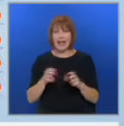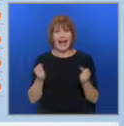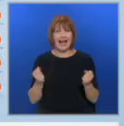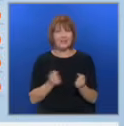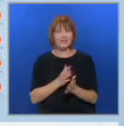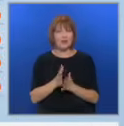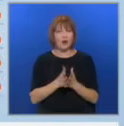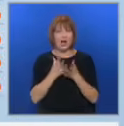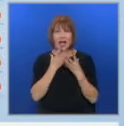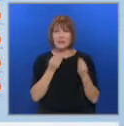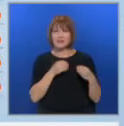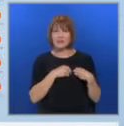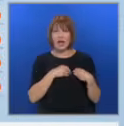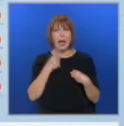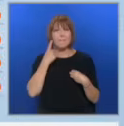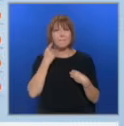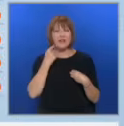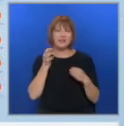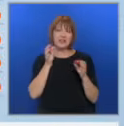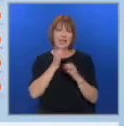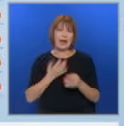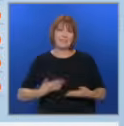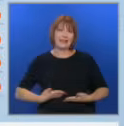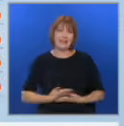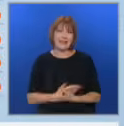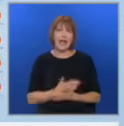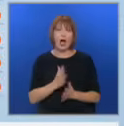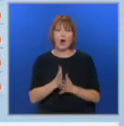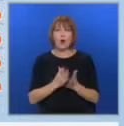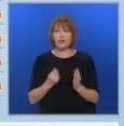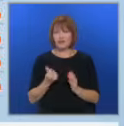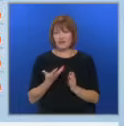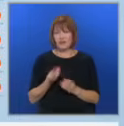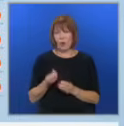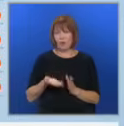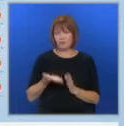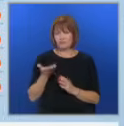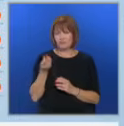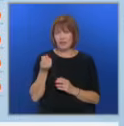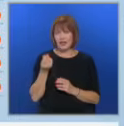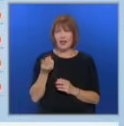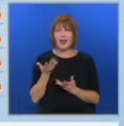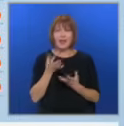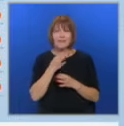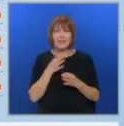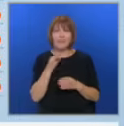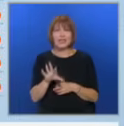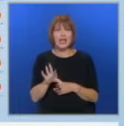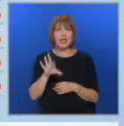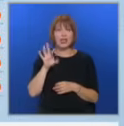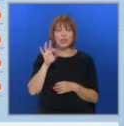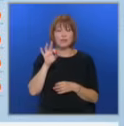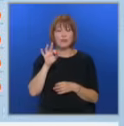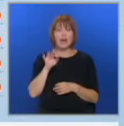хора липсва доверието, а при младите липсва интересът. При хората с високи доходи личи най-вече липса на избор, а при хората с ниски липса